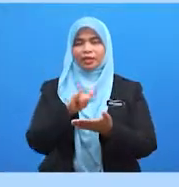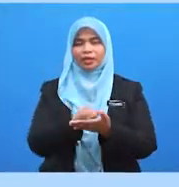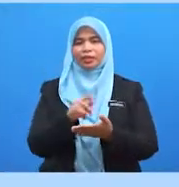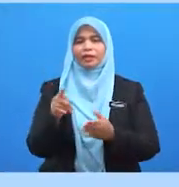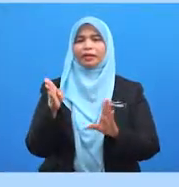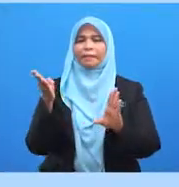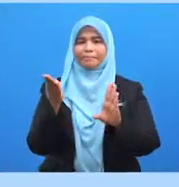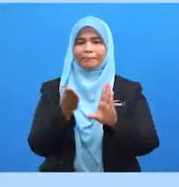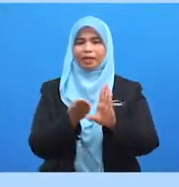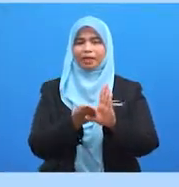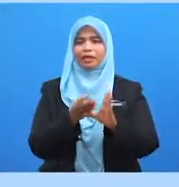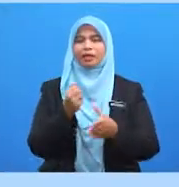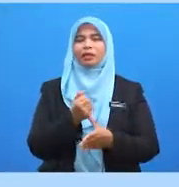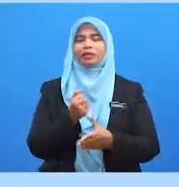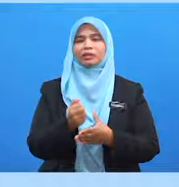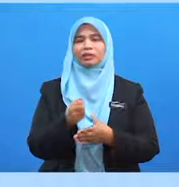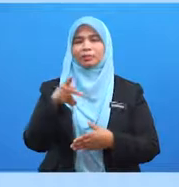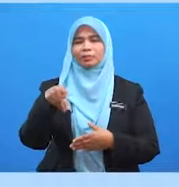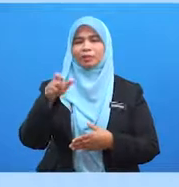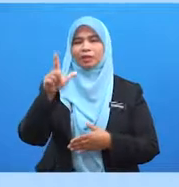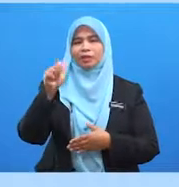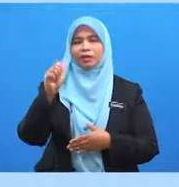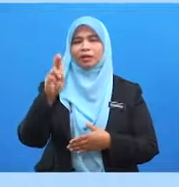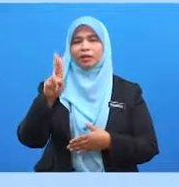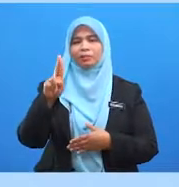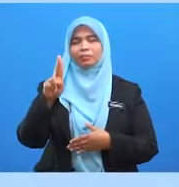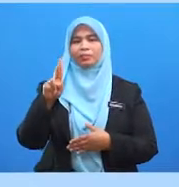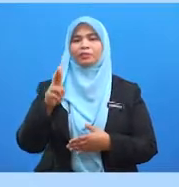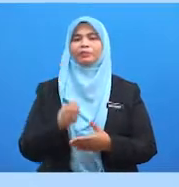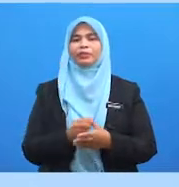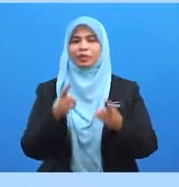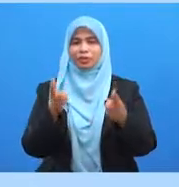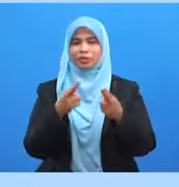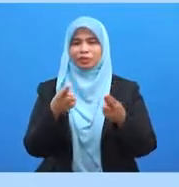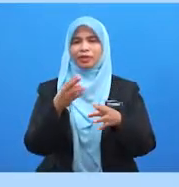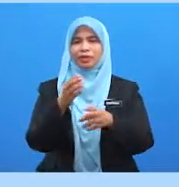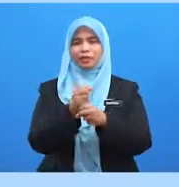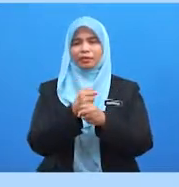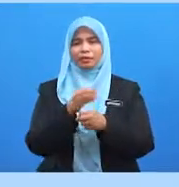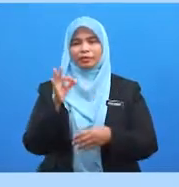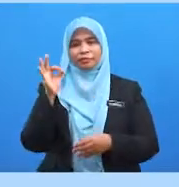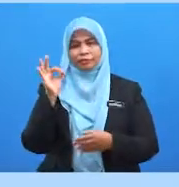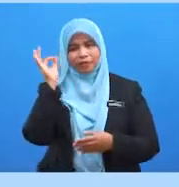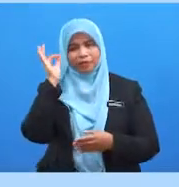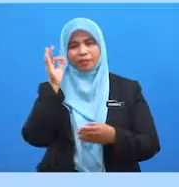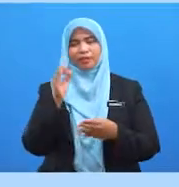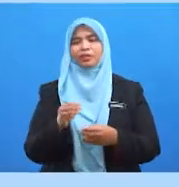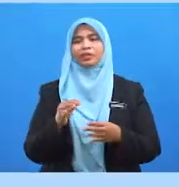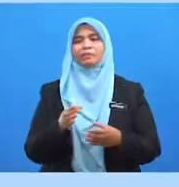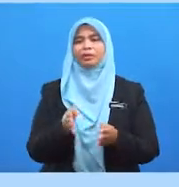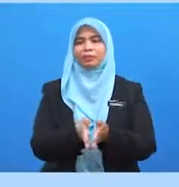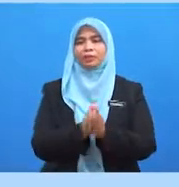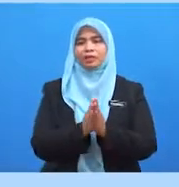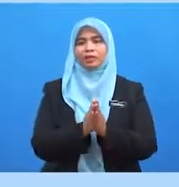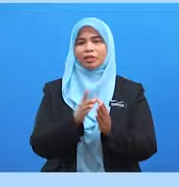pihak pelabur atau bank. Usahawan dapat menjangka kemampuan perniagaan